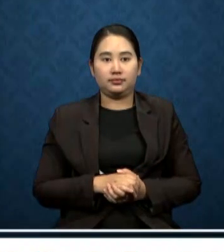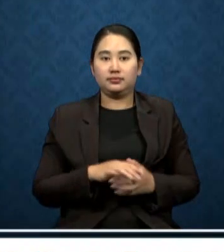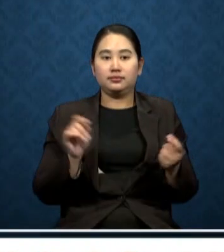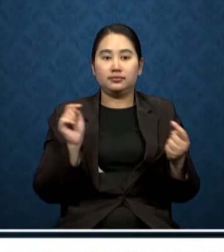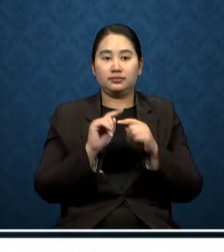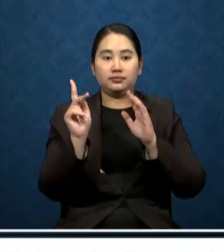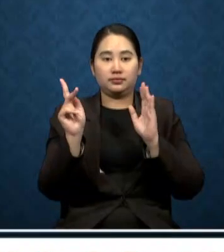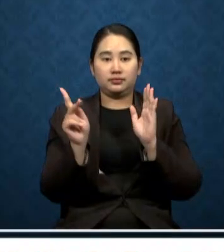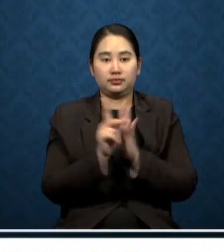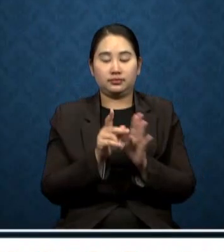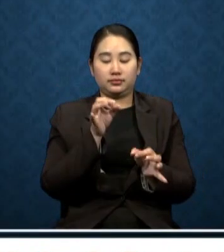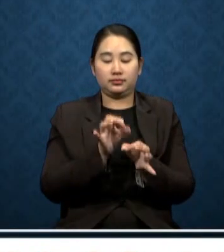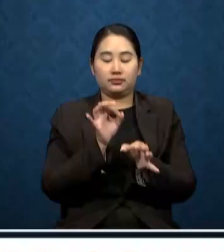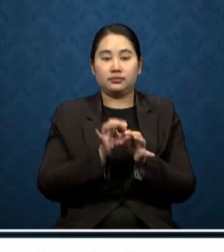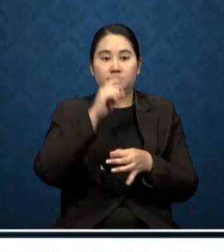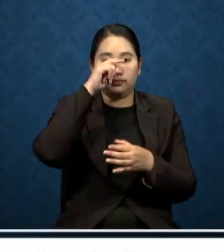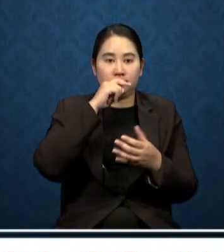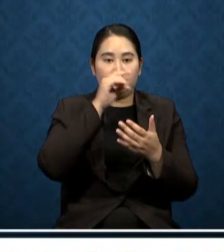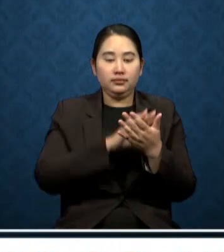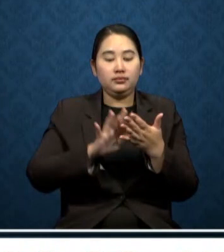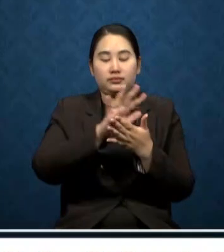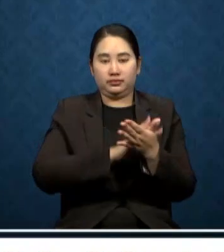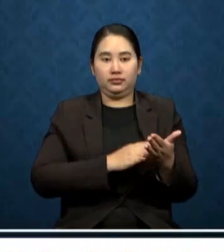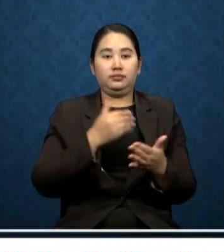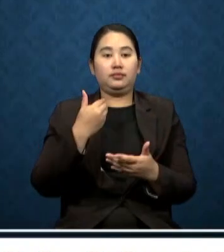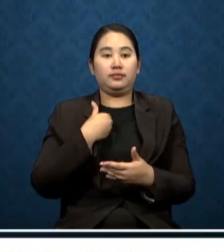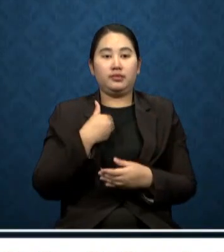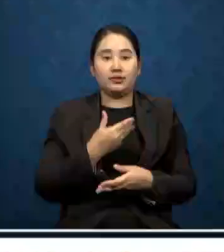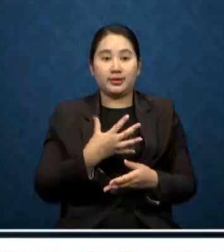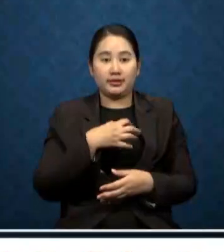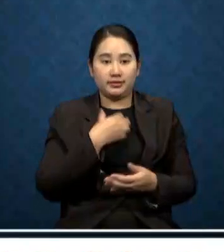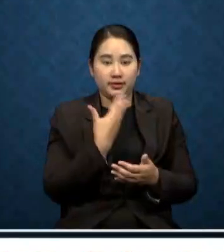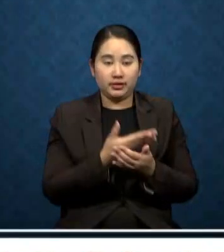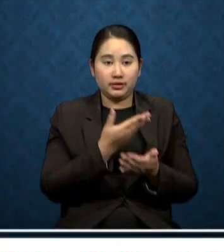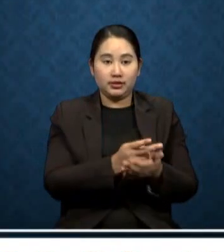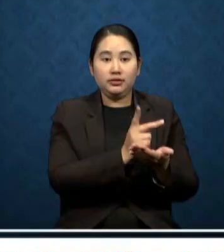ตามของธาคารแประเทศไยระครับขายกแล้ว แต่ทจะมกู้เหก็